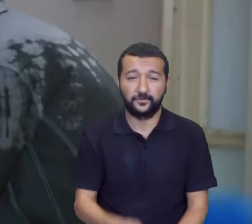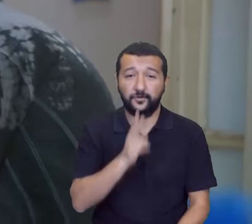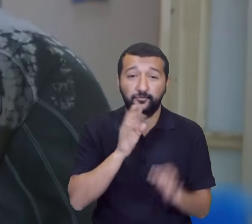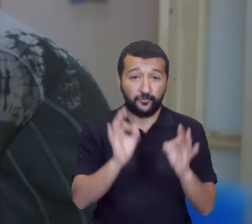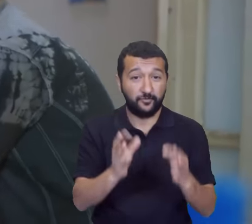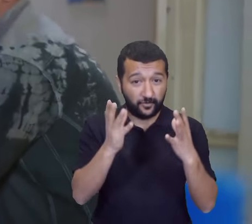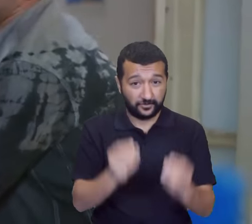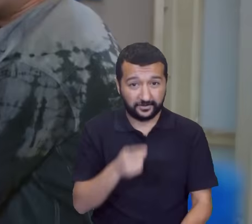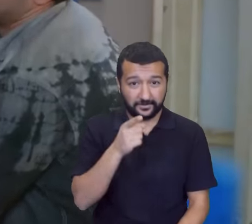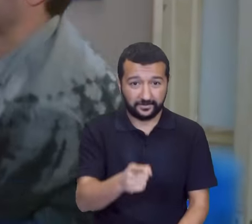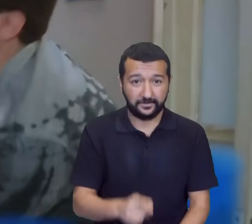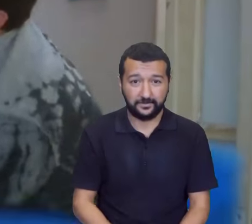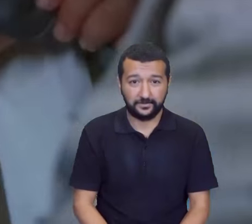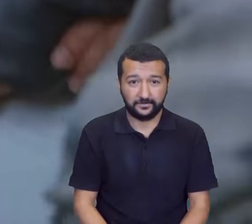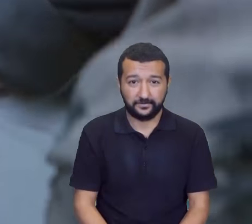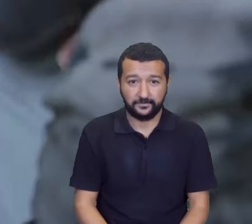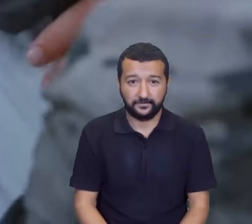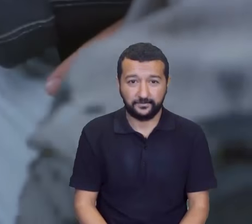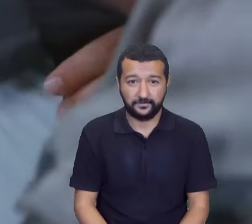Sonumuz böyle mi olacak?